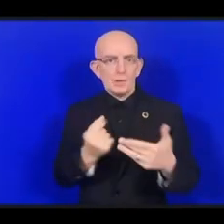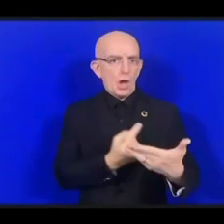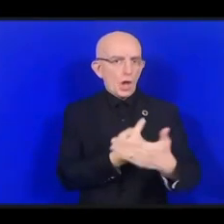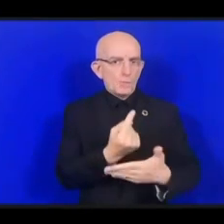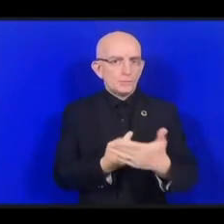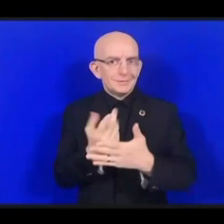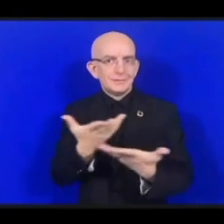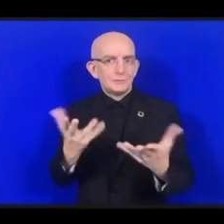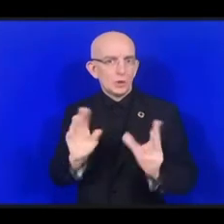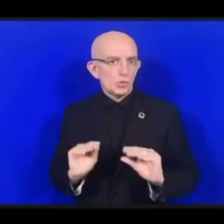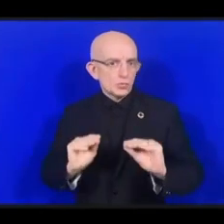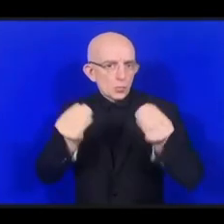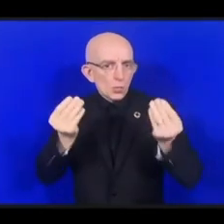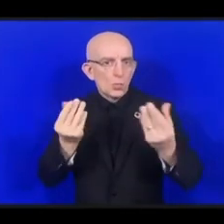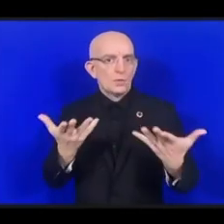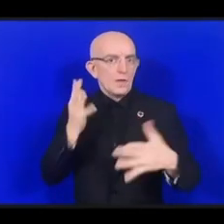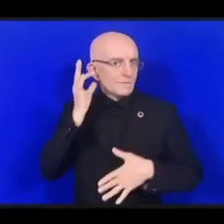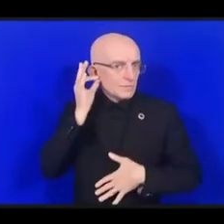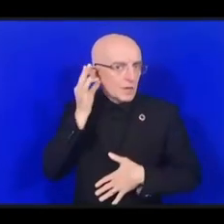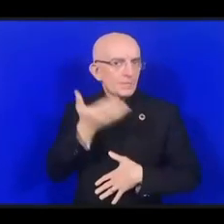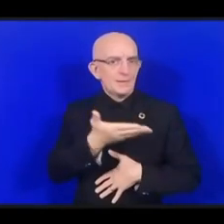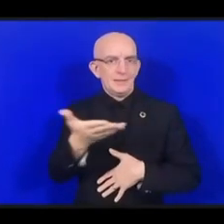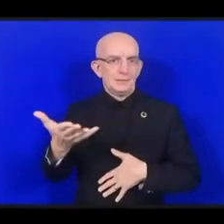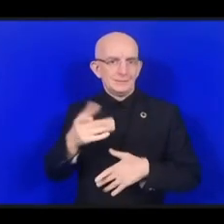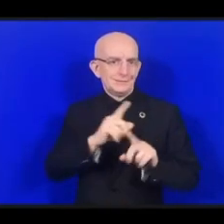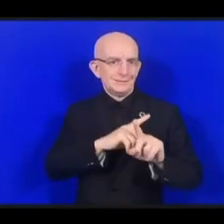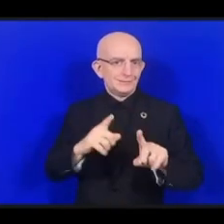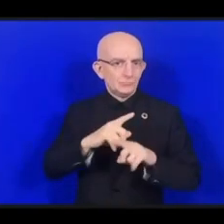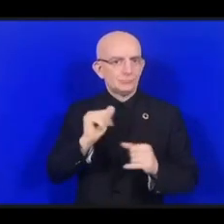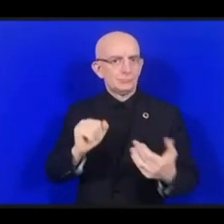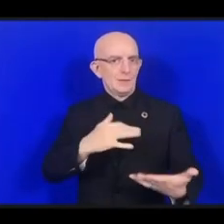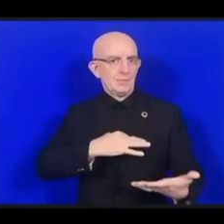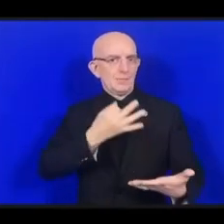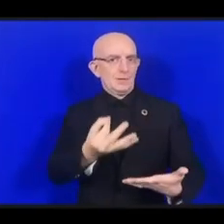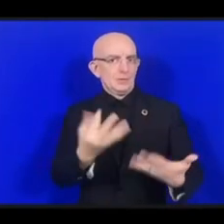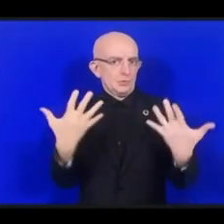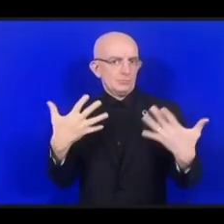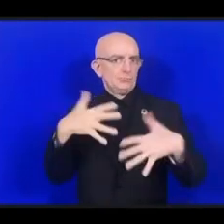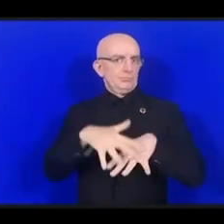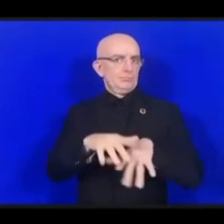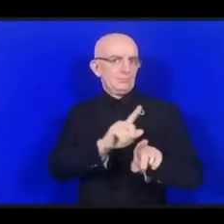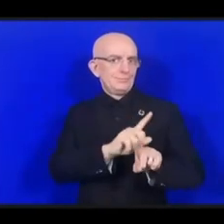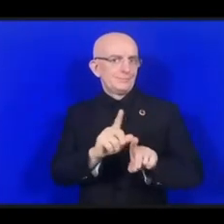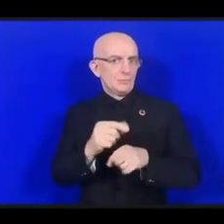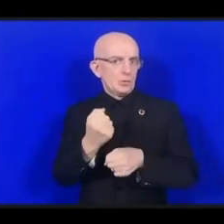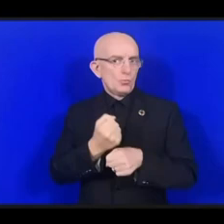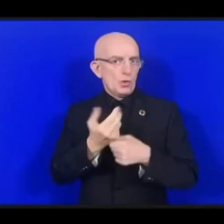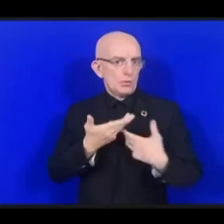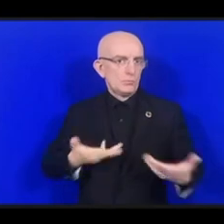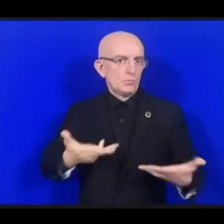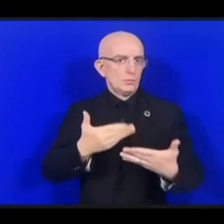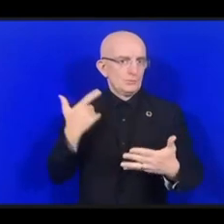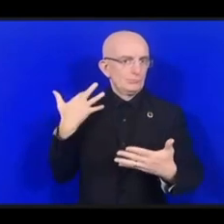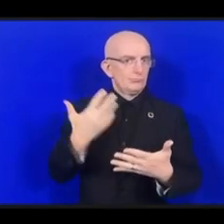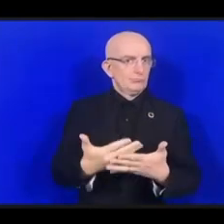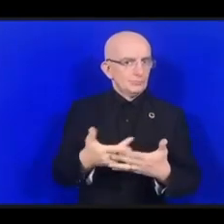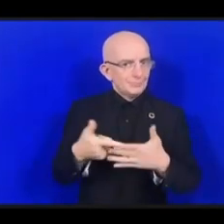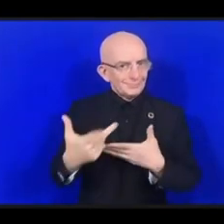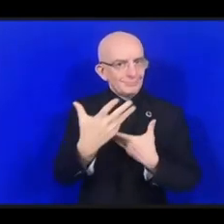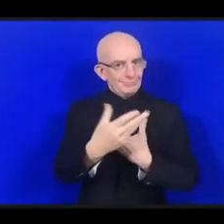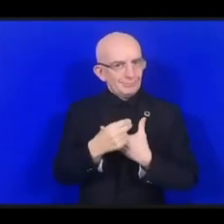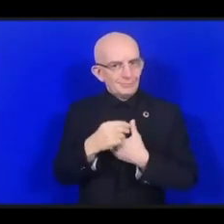groupes tout en travaillant avec les groupes parlementaires 79 d'entre eux qui sont représentés